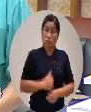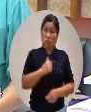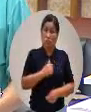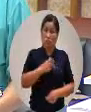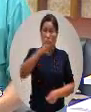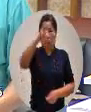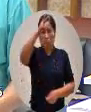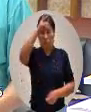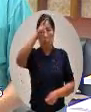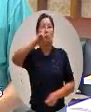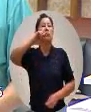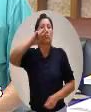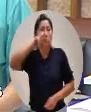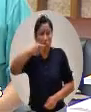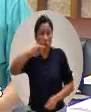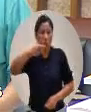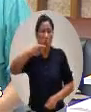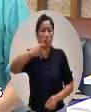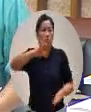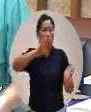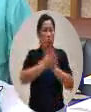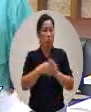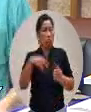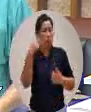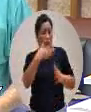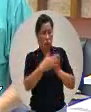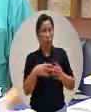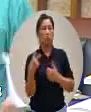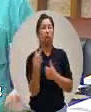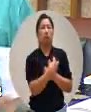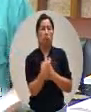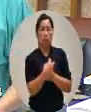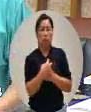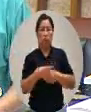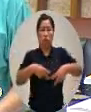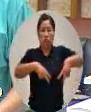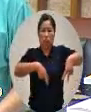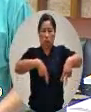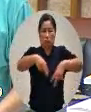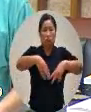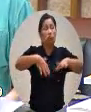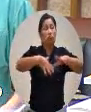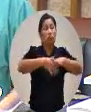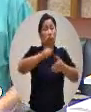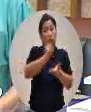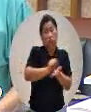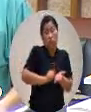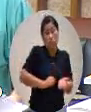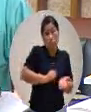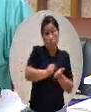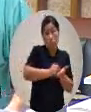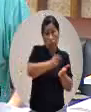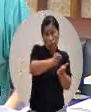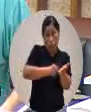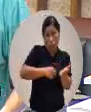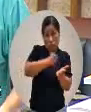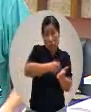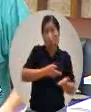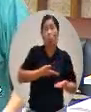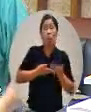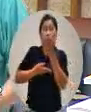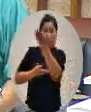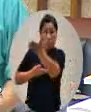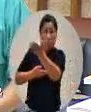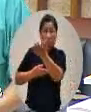察不對我們要做一個檢討 幸運這個司法機關讓他了解看有沒有這個案子能